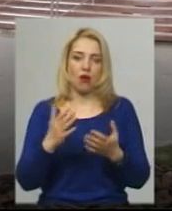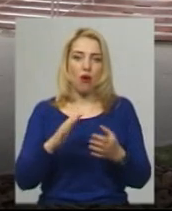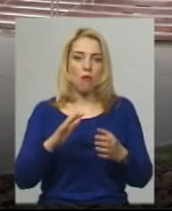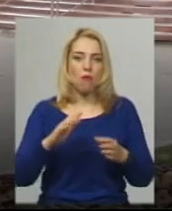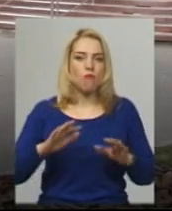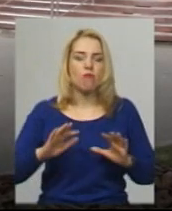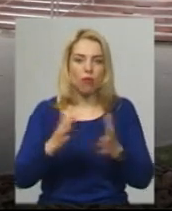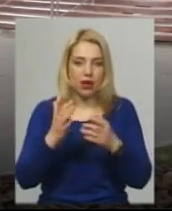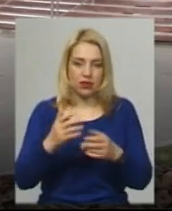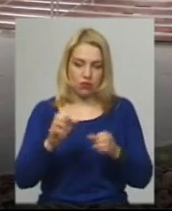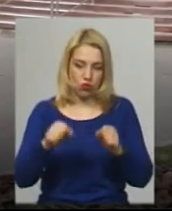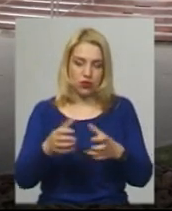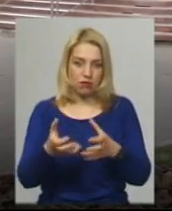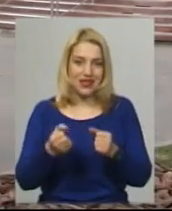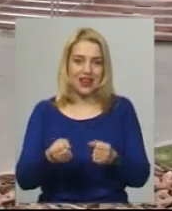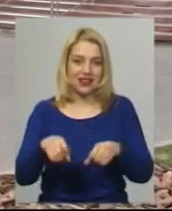прийняти рішення про